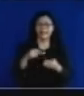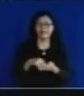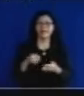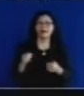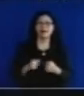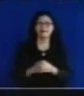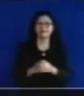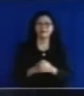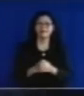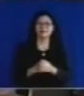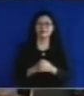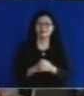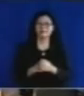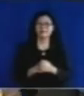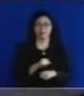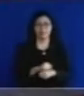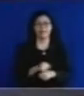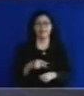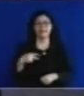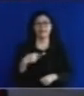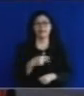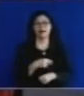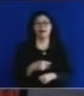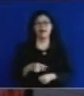roh ideologis. Terima kasih.